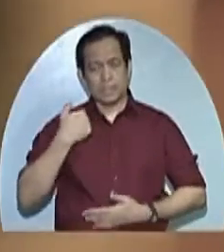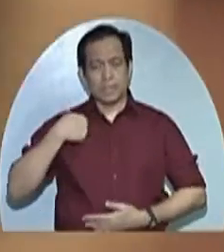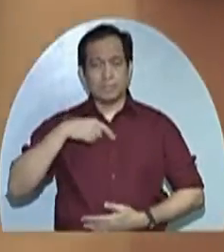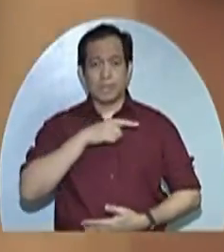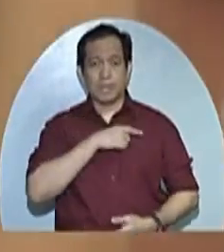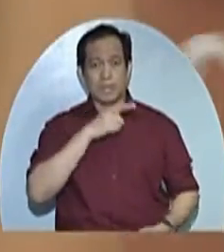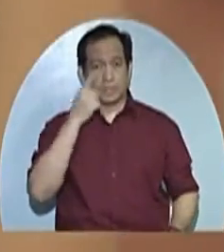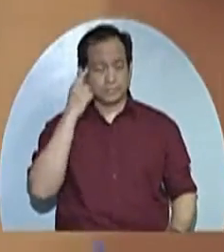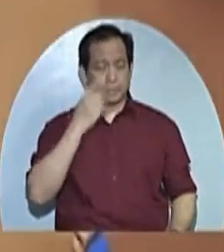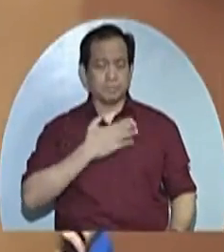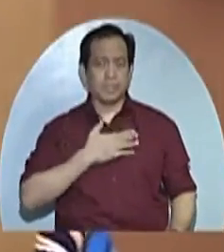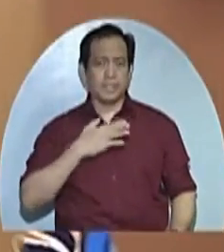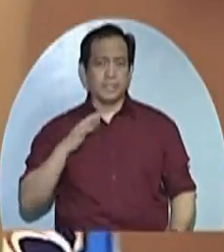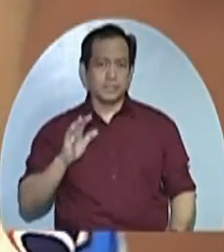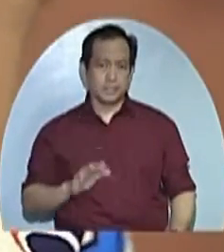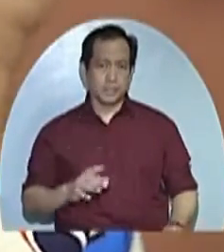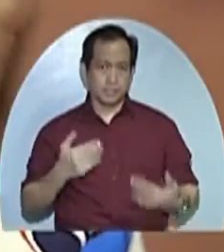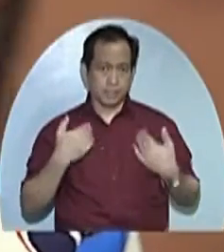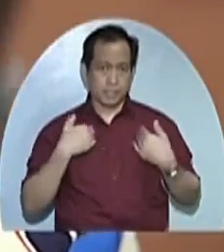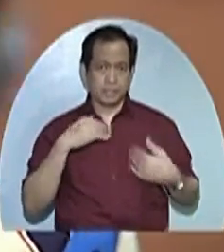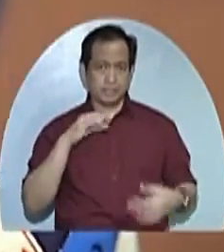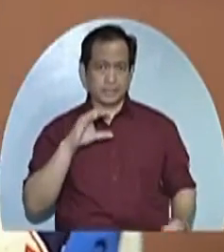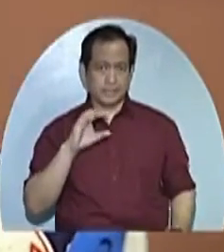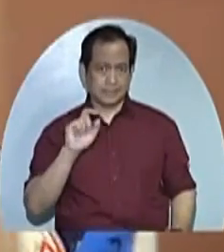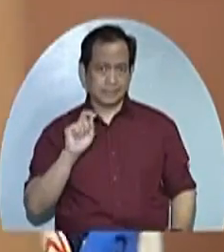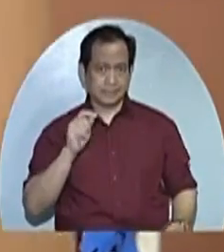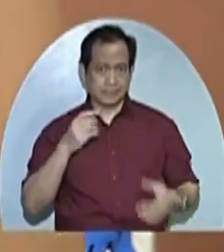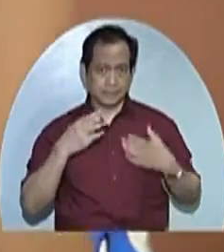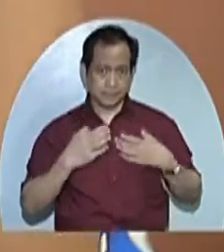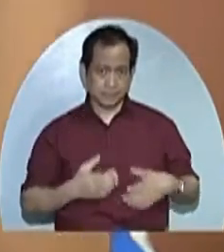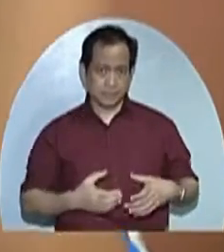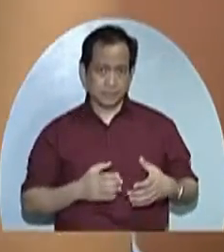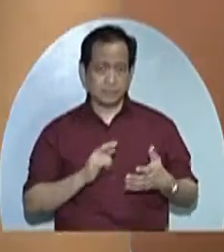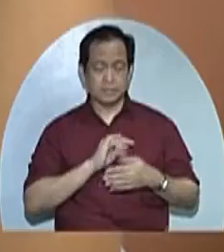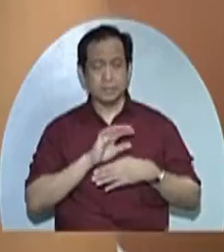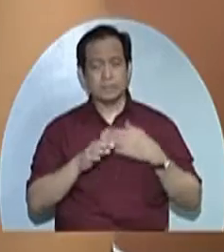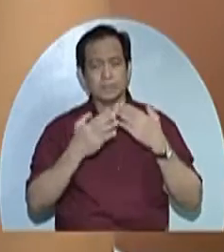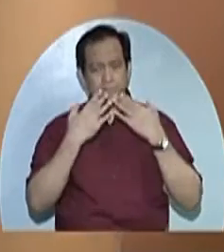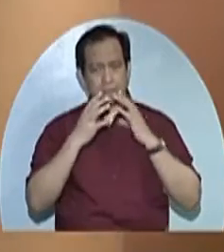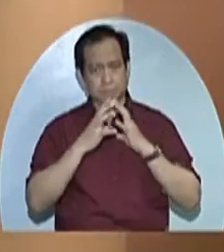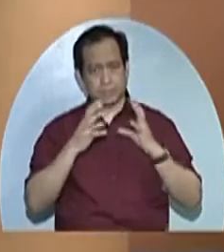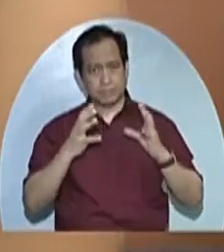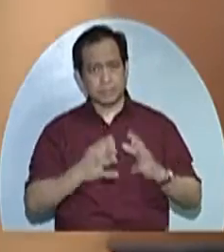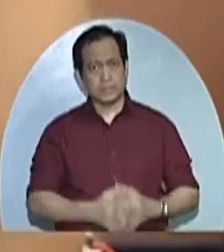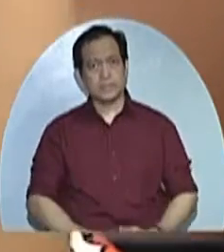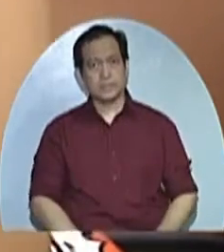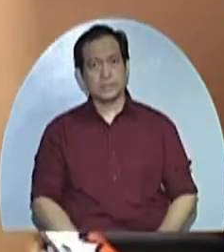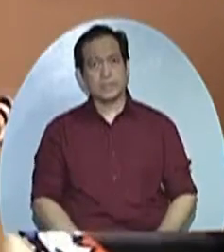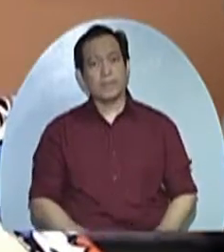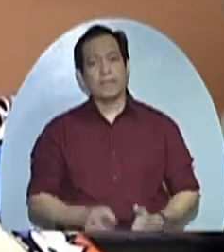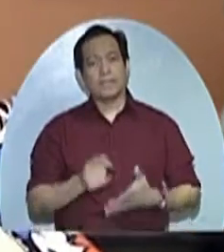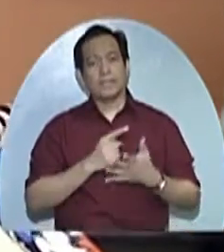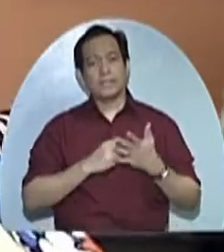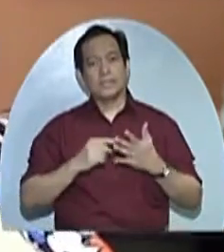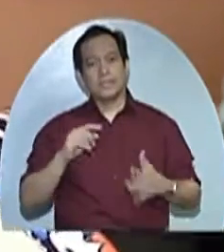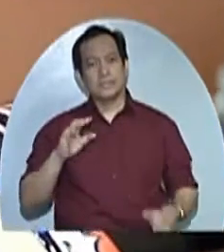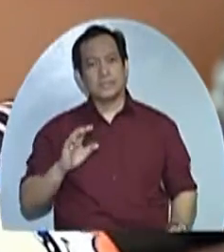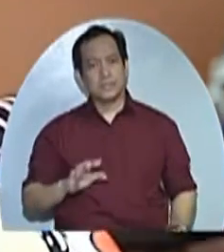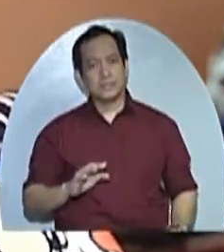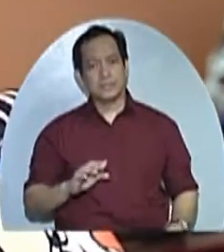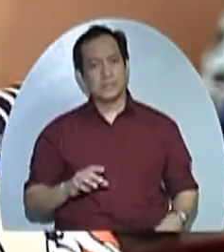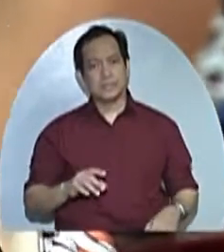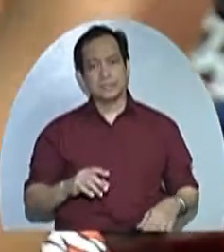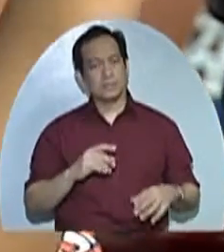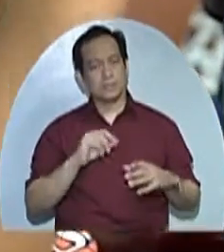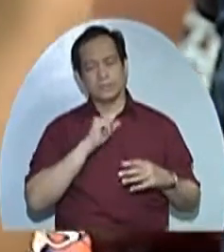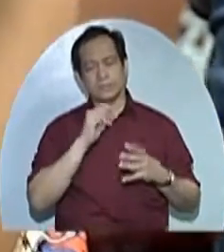kami para masitiskan po yung anak namin. Yun lang po, maraming salamat po. Ang batang ito ay